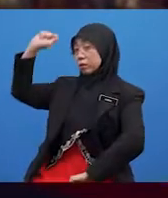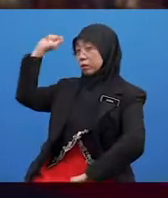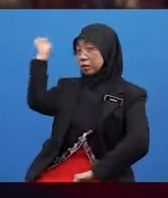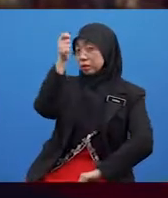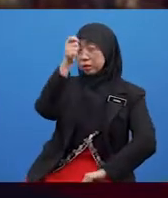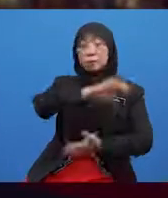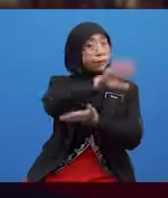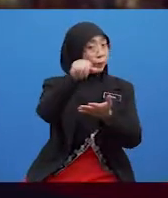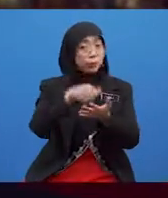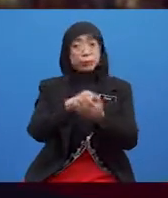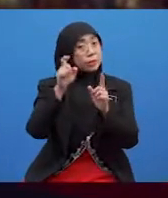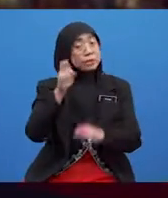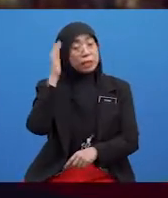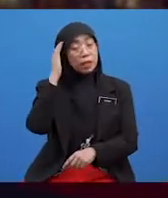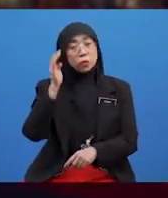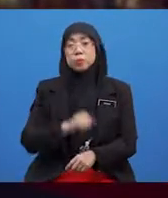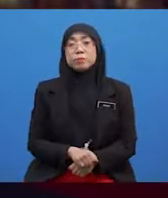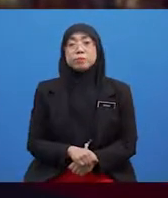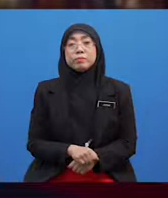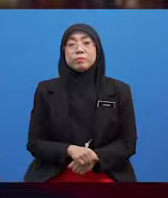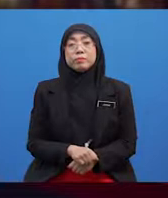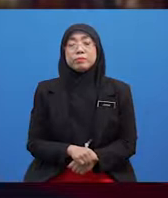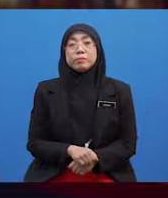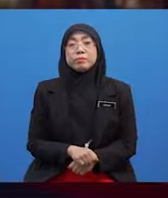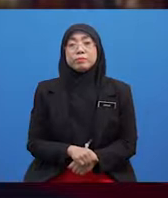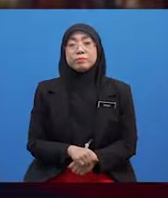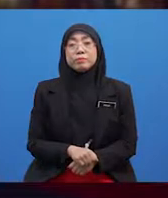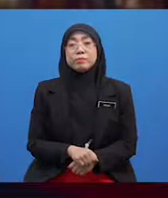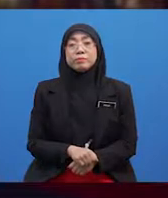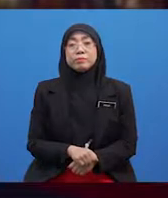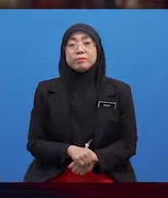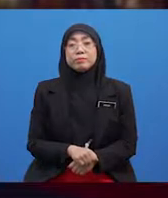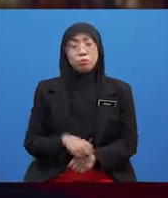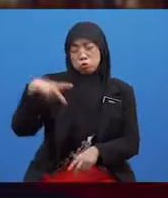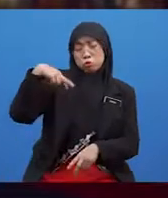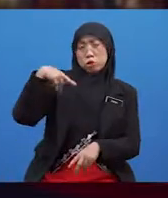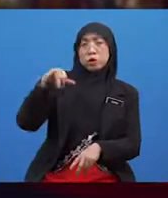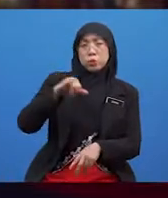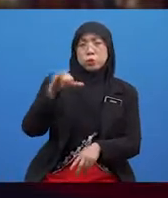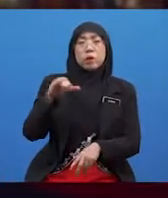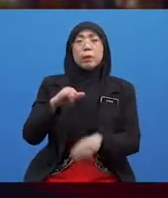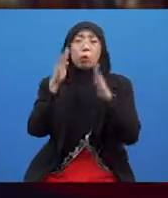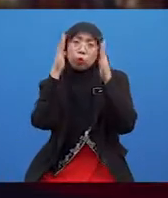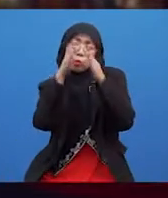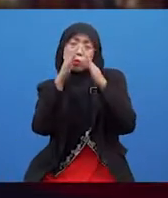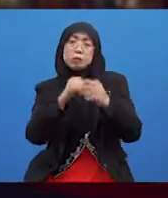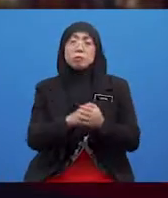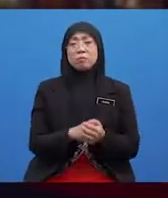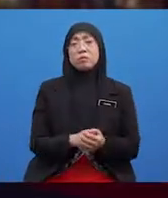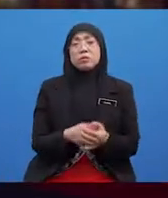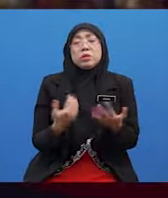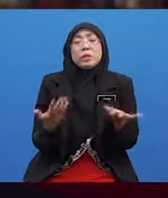lengan, tangan, torso dan kaki untuk mencapai matlamat kemahiran servis